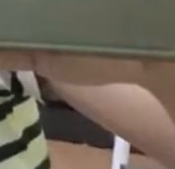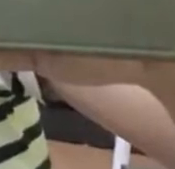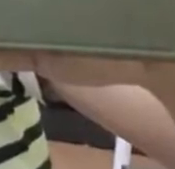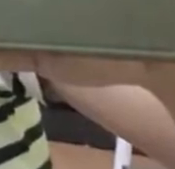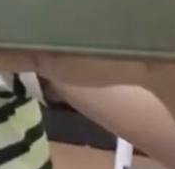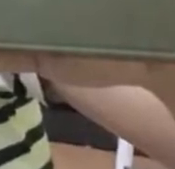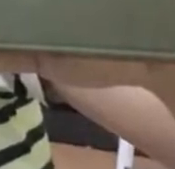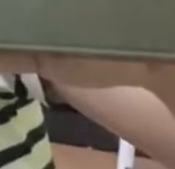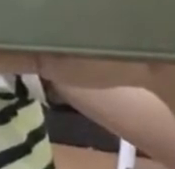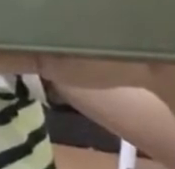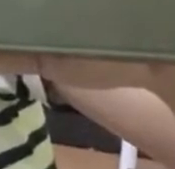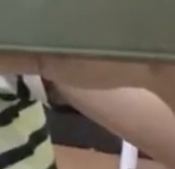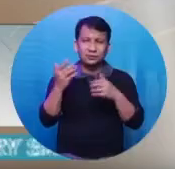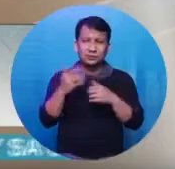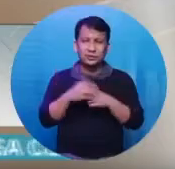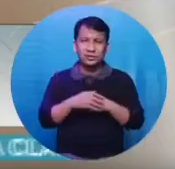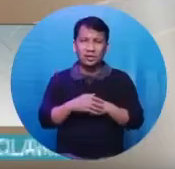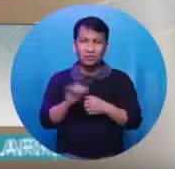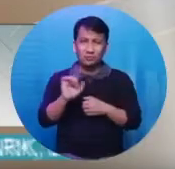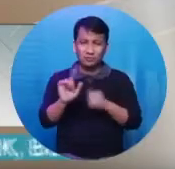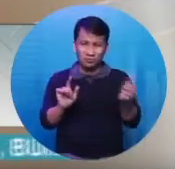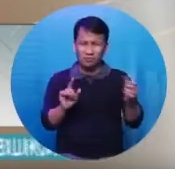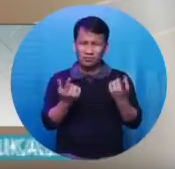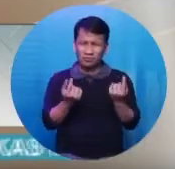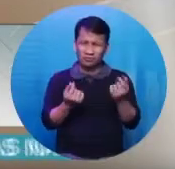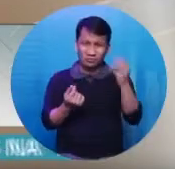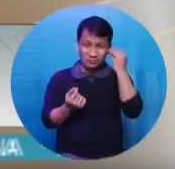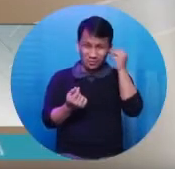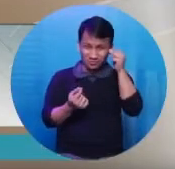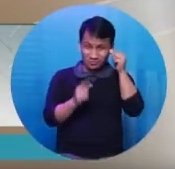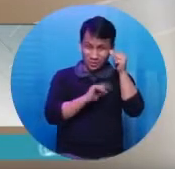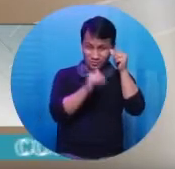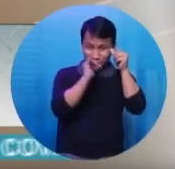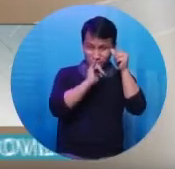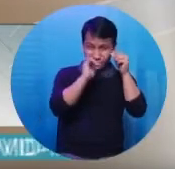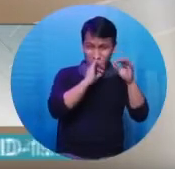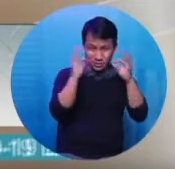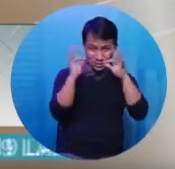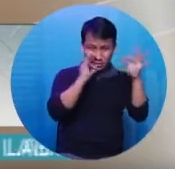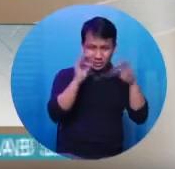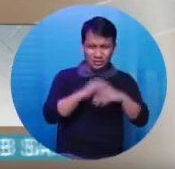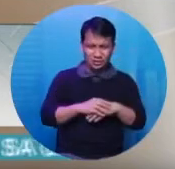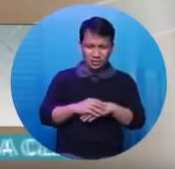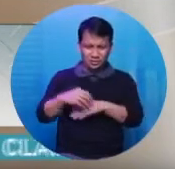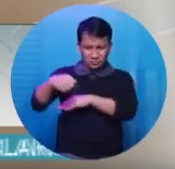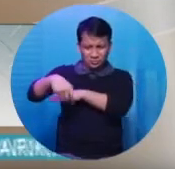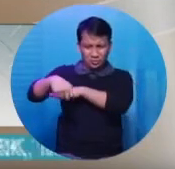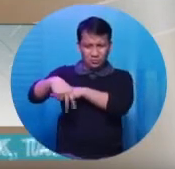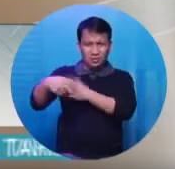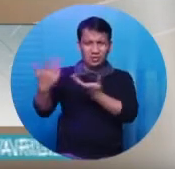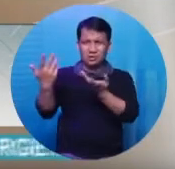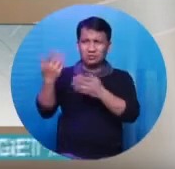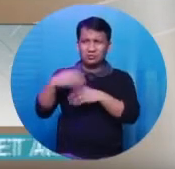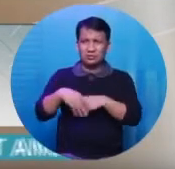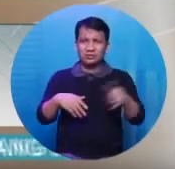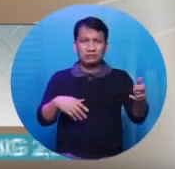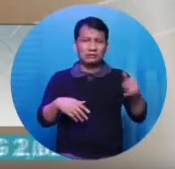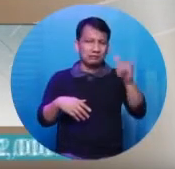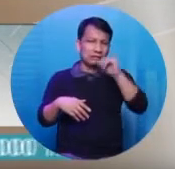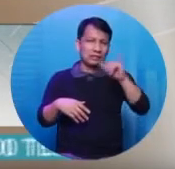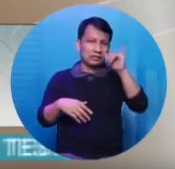noon. Okay. Ano yun? Lasing siya? Naka-drugs? Madaling araw po yun. Lasing po